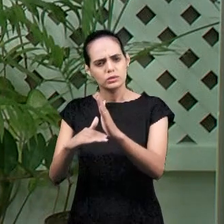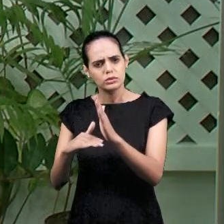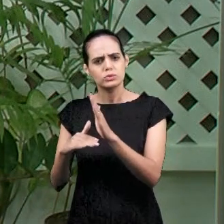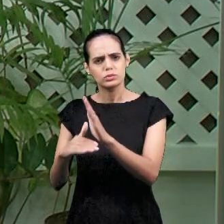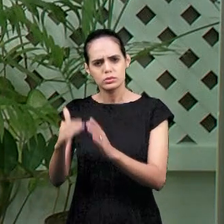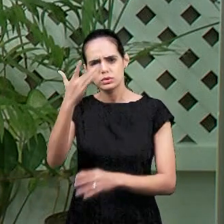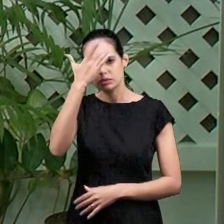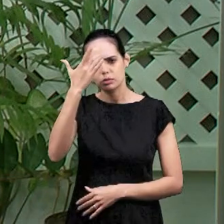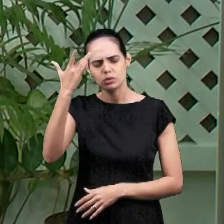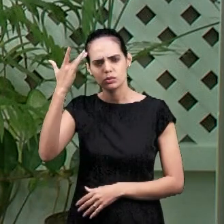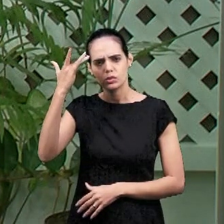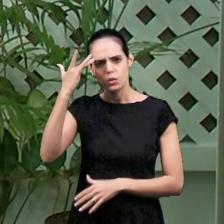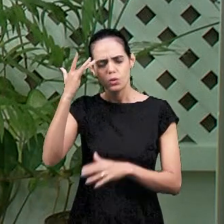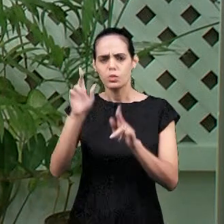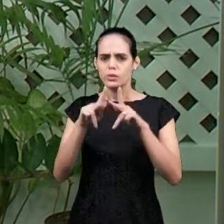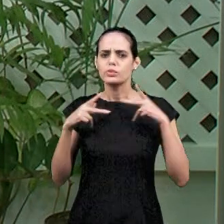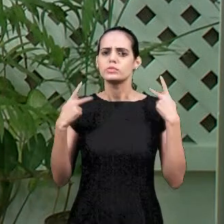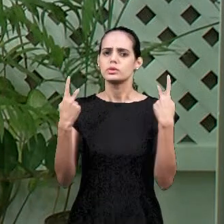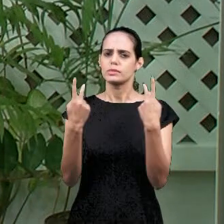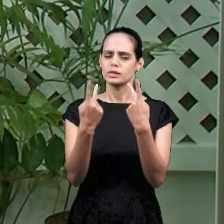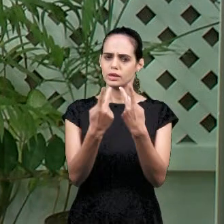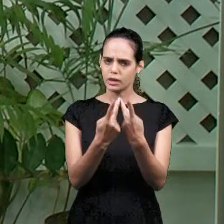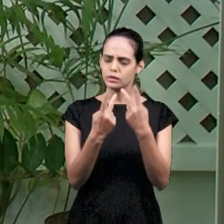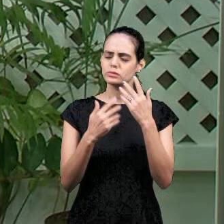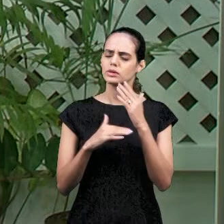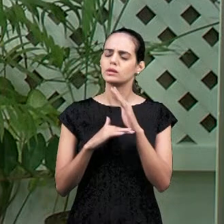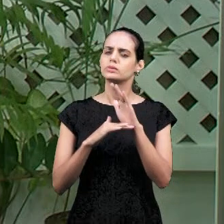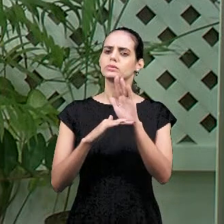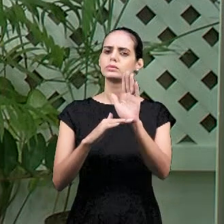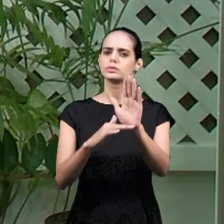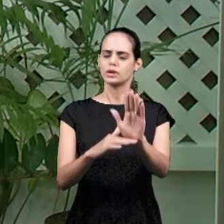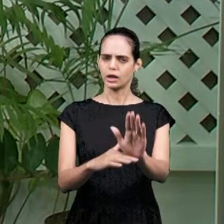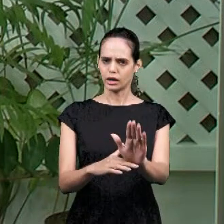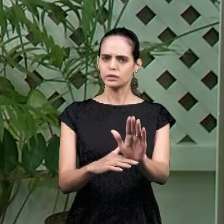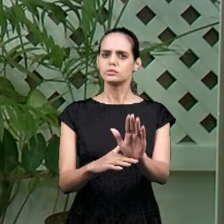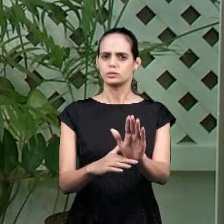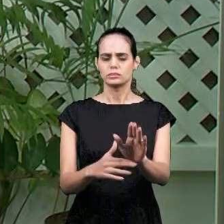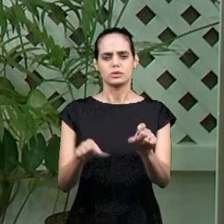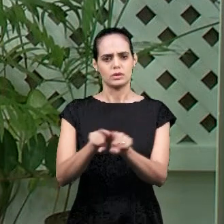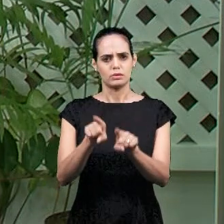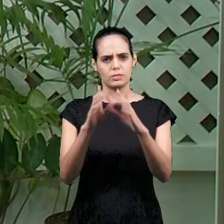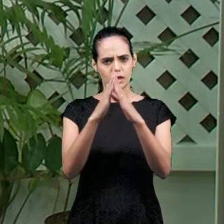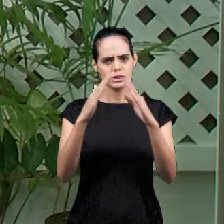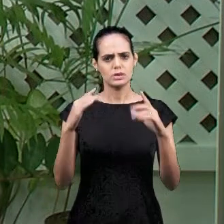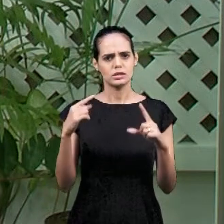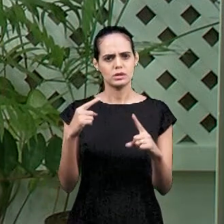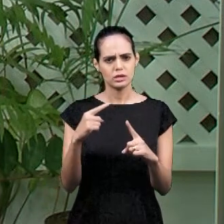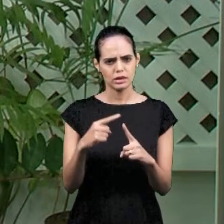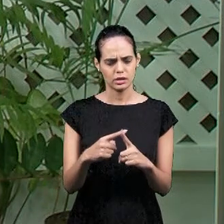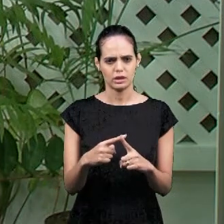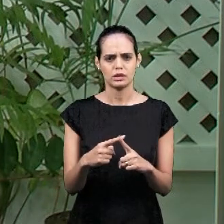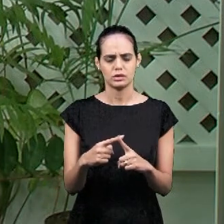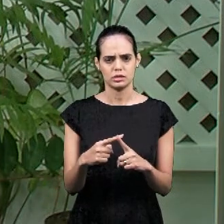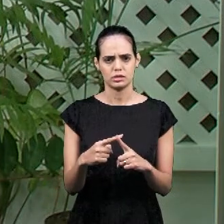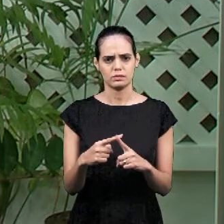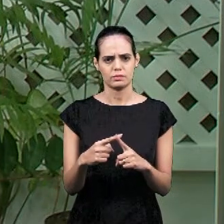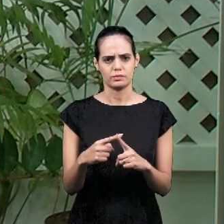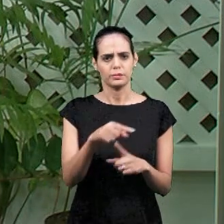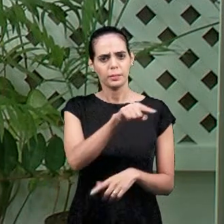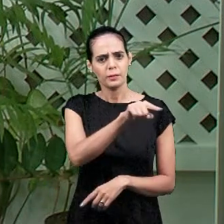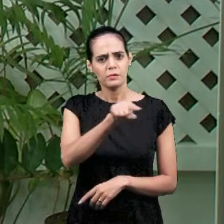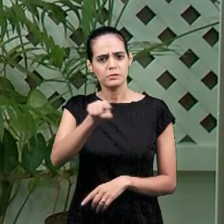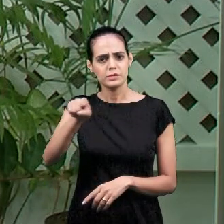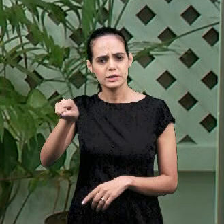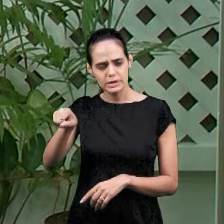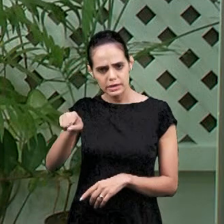De l'aide alimentaire ne doivent pas être dispensées. Aider à ceux qui ont besoin. Le presbytère est en train de faire cela dans